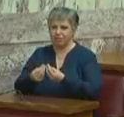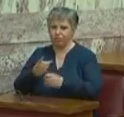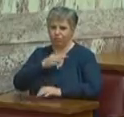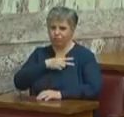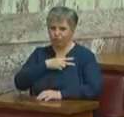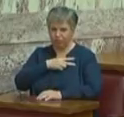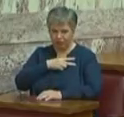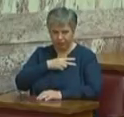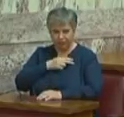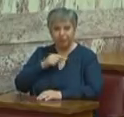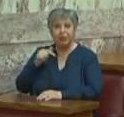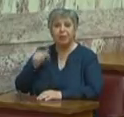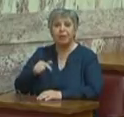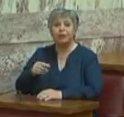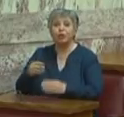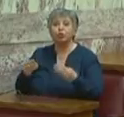μόνο